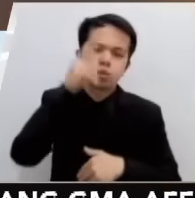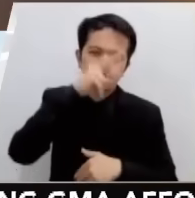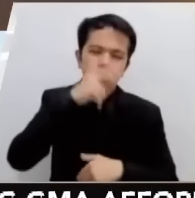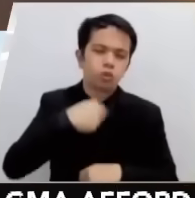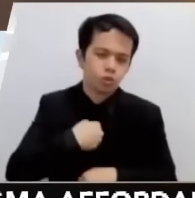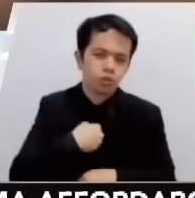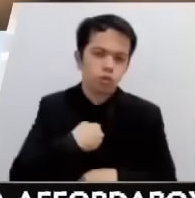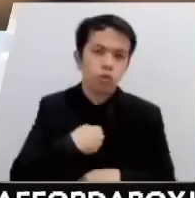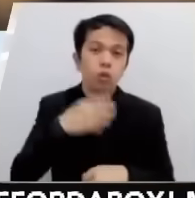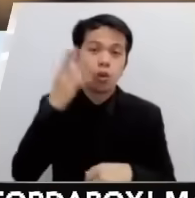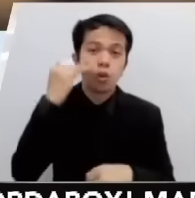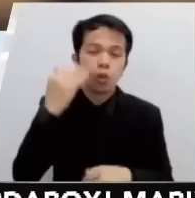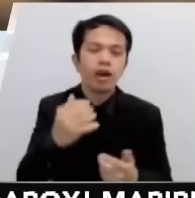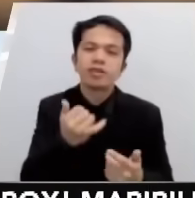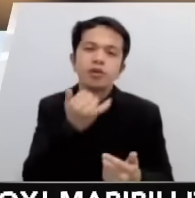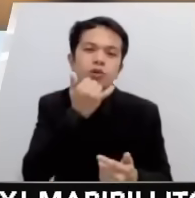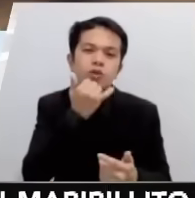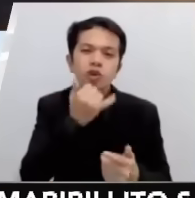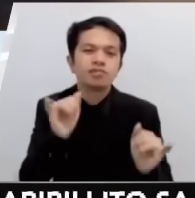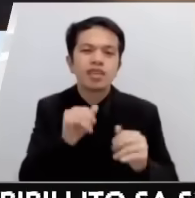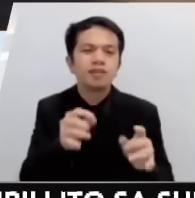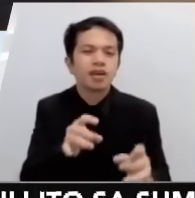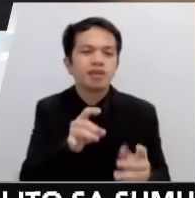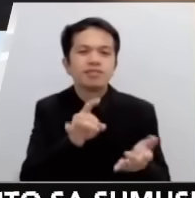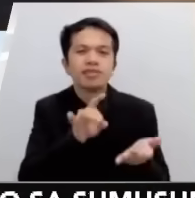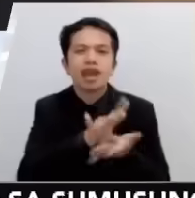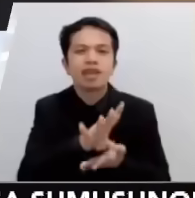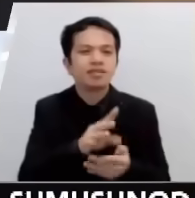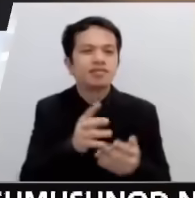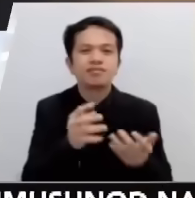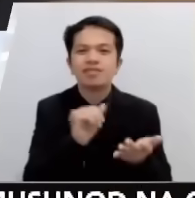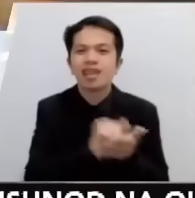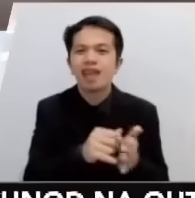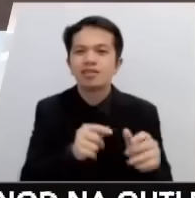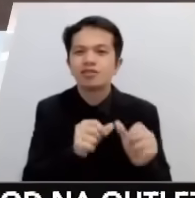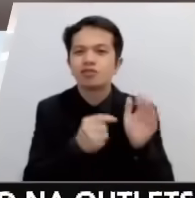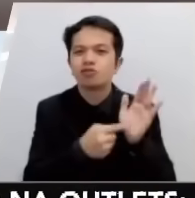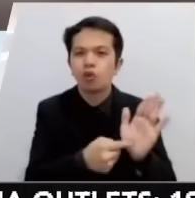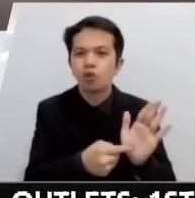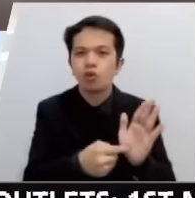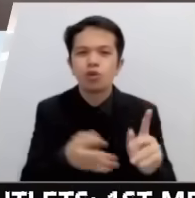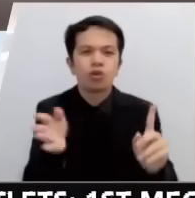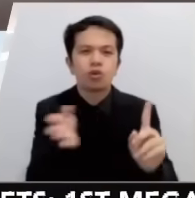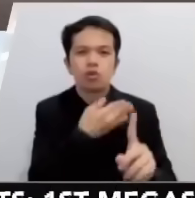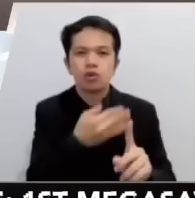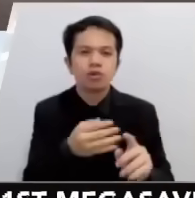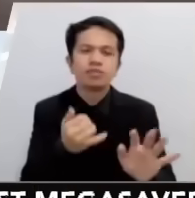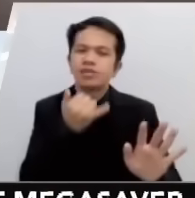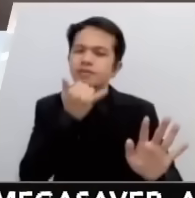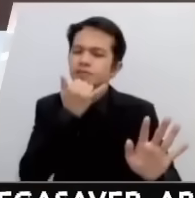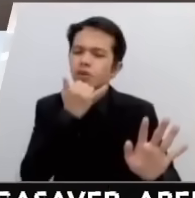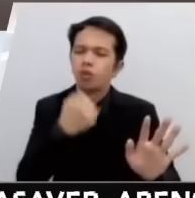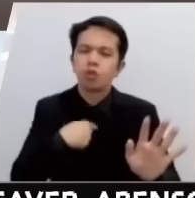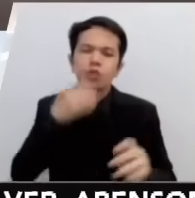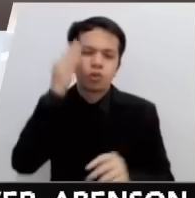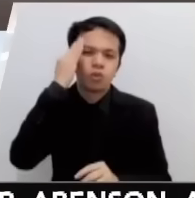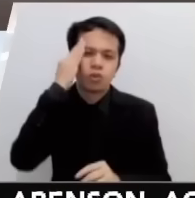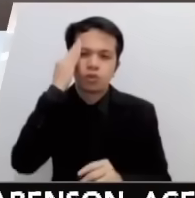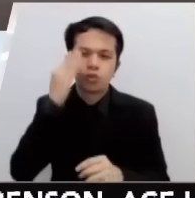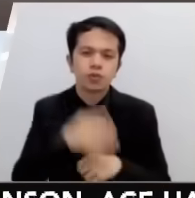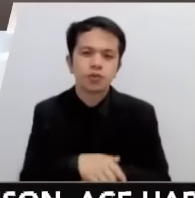justice yun para mabilisan so forth wala ng kasoo tampal na lang mali naman yon kahit ang anggulo mo Tingan